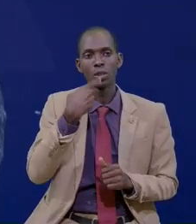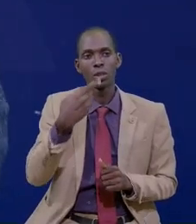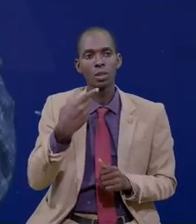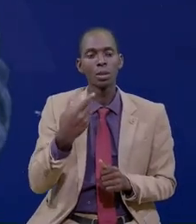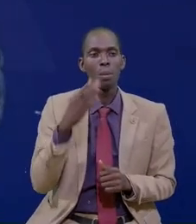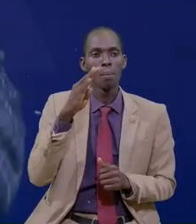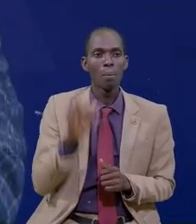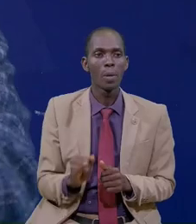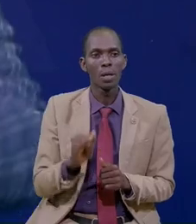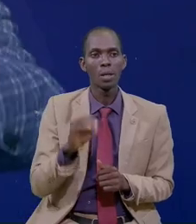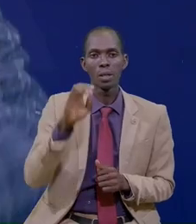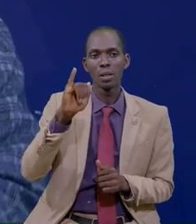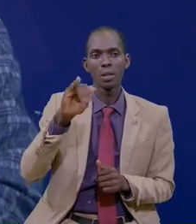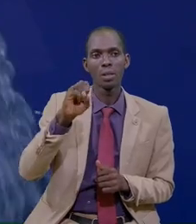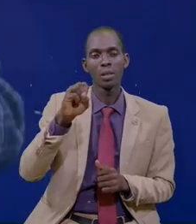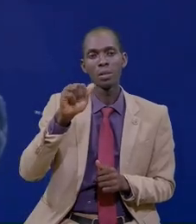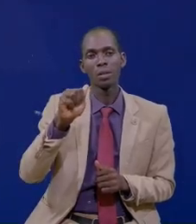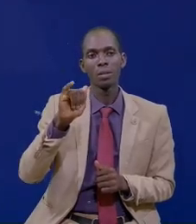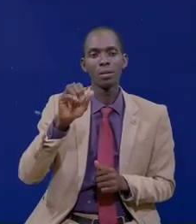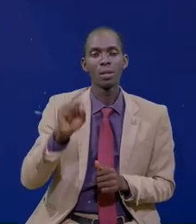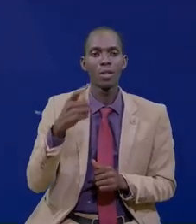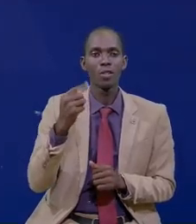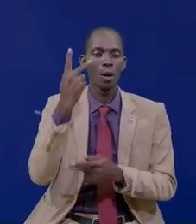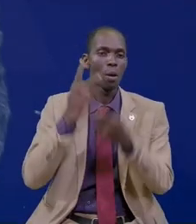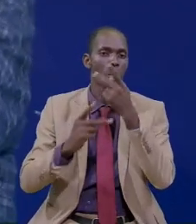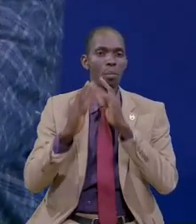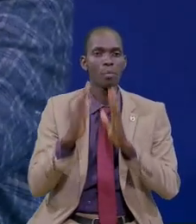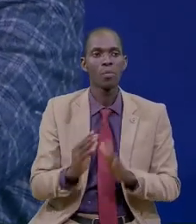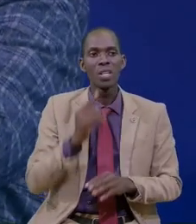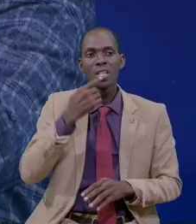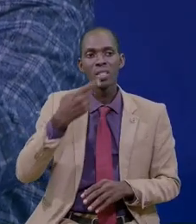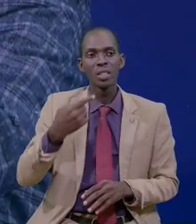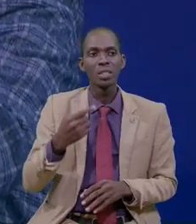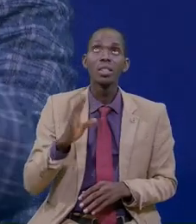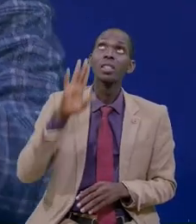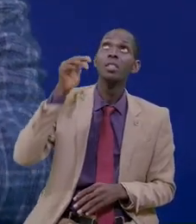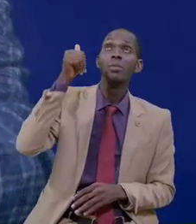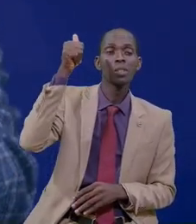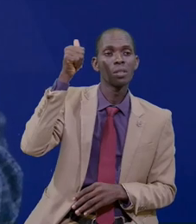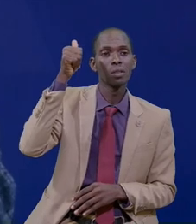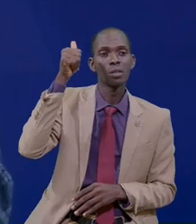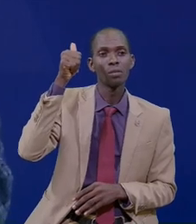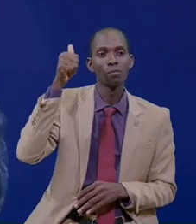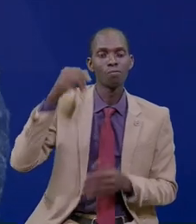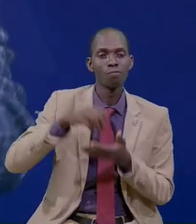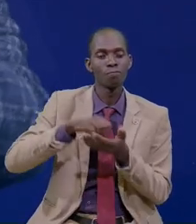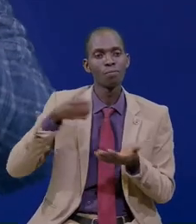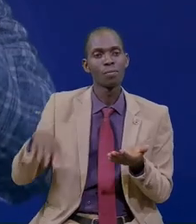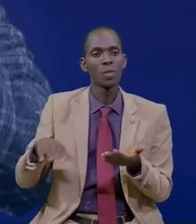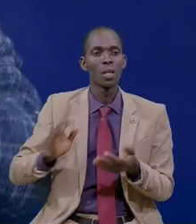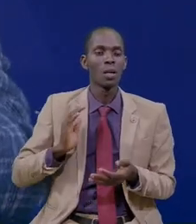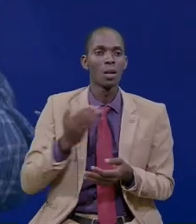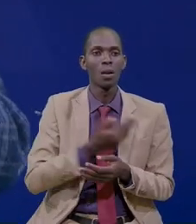by Isaiah, that Isaiah the prophet, saying himself took